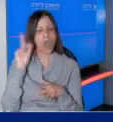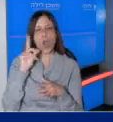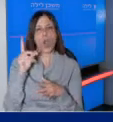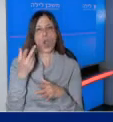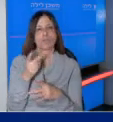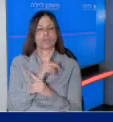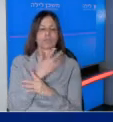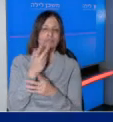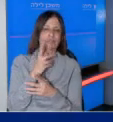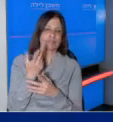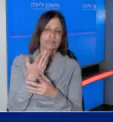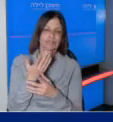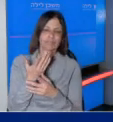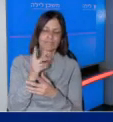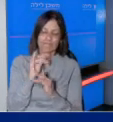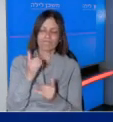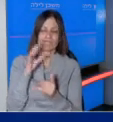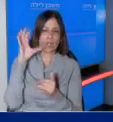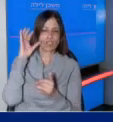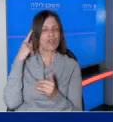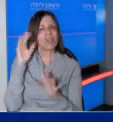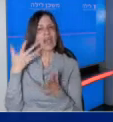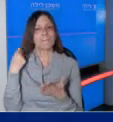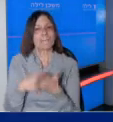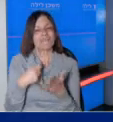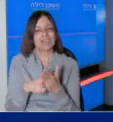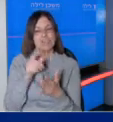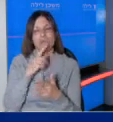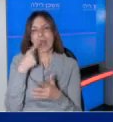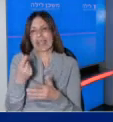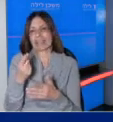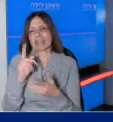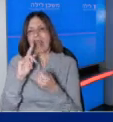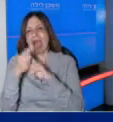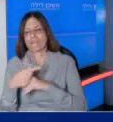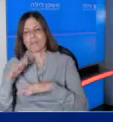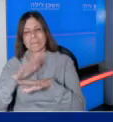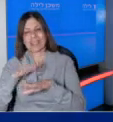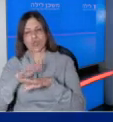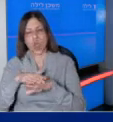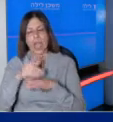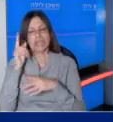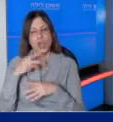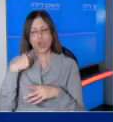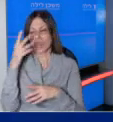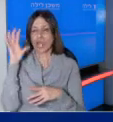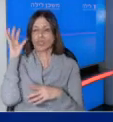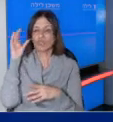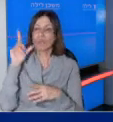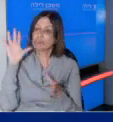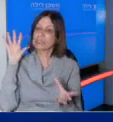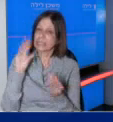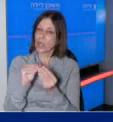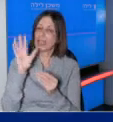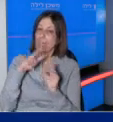אטומה כמו הממשלה הקודמת, ולחשוב איך היא מפצה אותם, ולא להגיד להם, תחליפו מקצוע. פה צריכים להיות קשובים. אבל בסך הכל, אני חושב